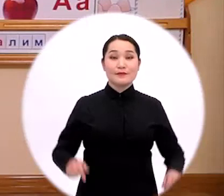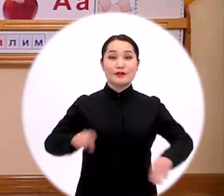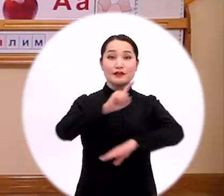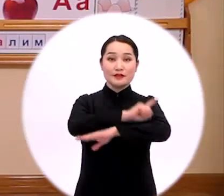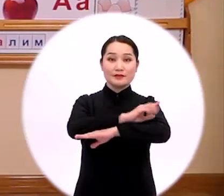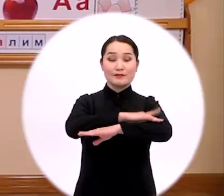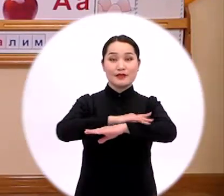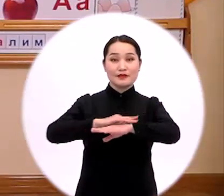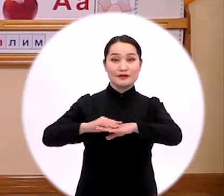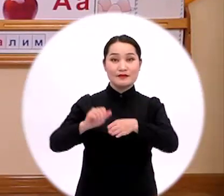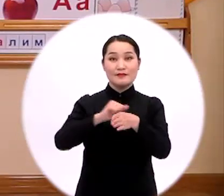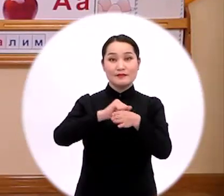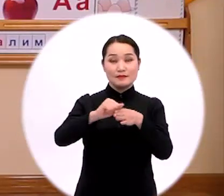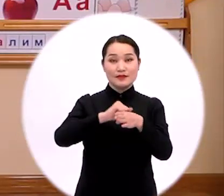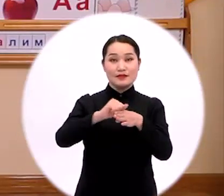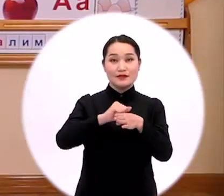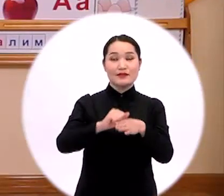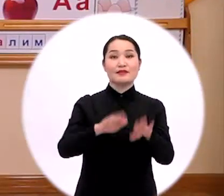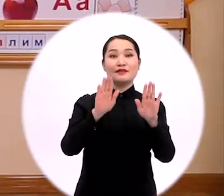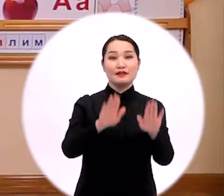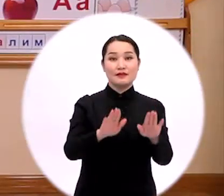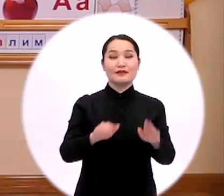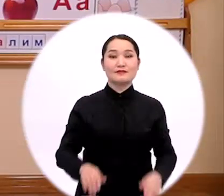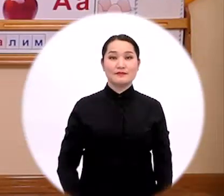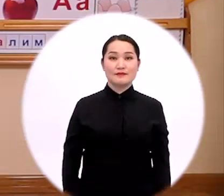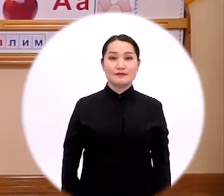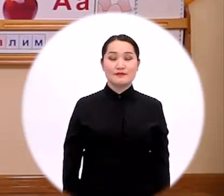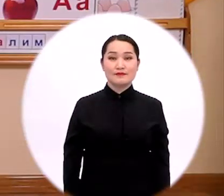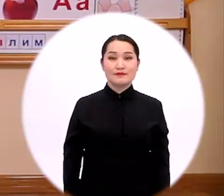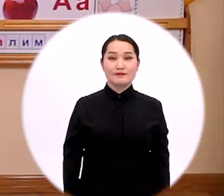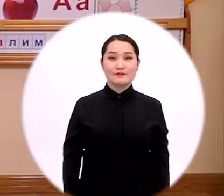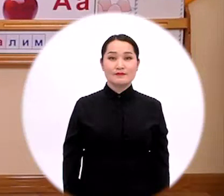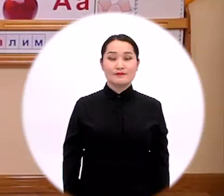Өнөөдрийн хичээл хэрэглэгдэх хичээлийн хэрэгслүүдээ бэлтцгээе.